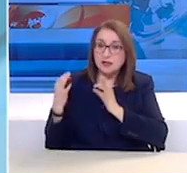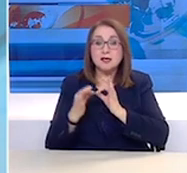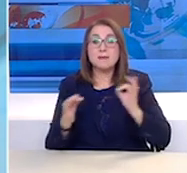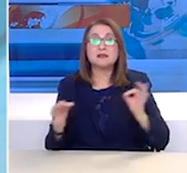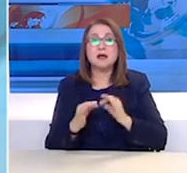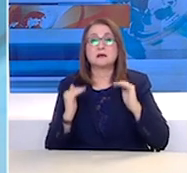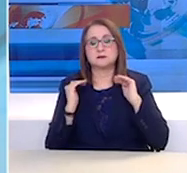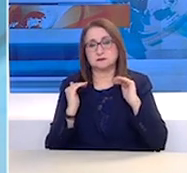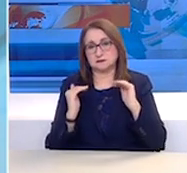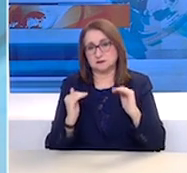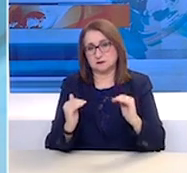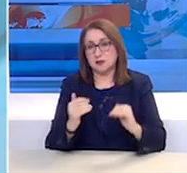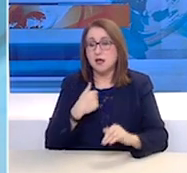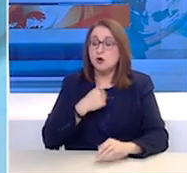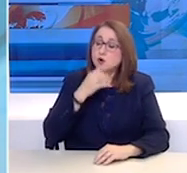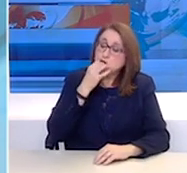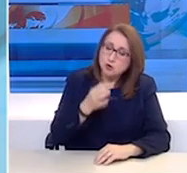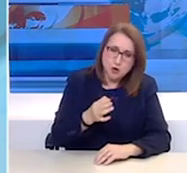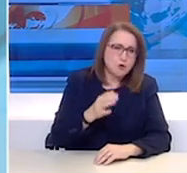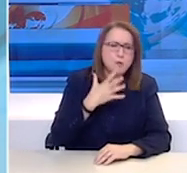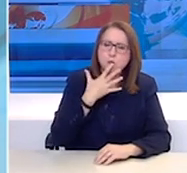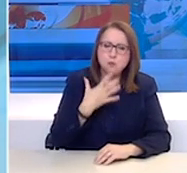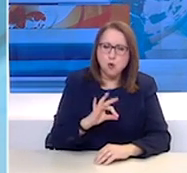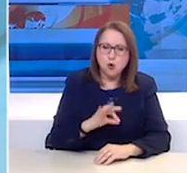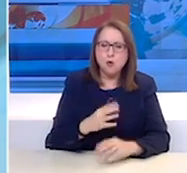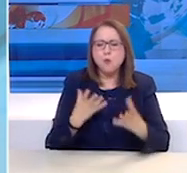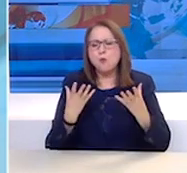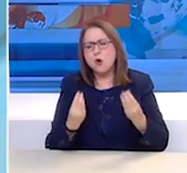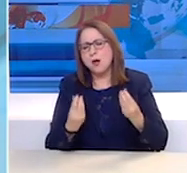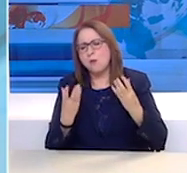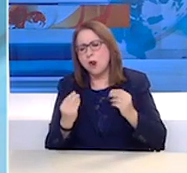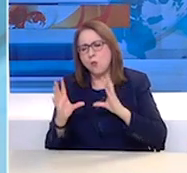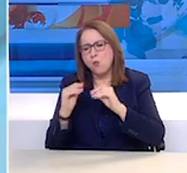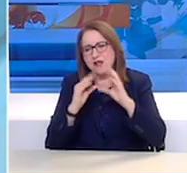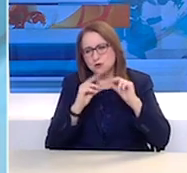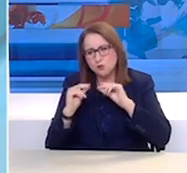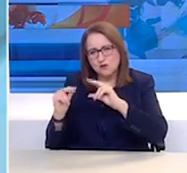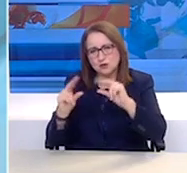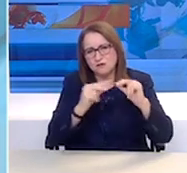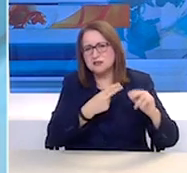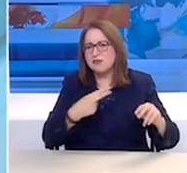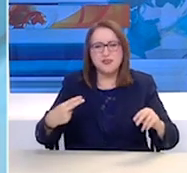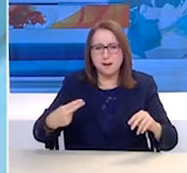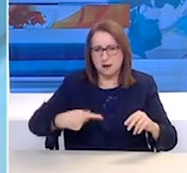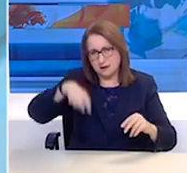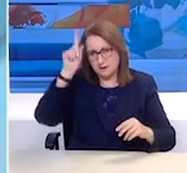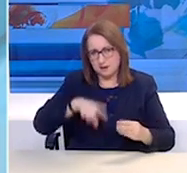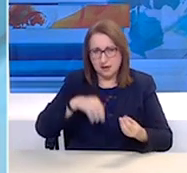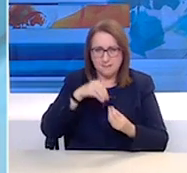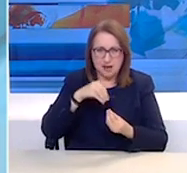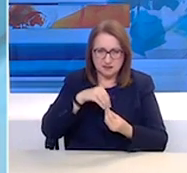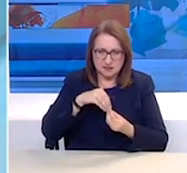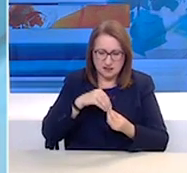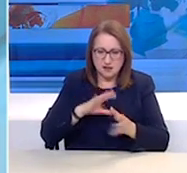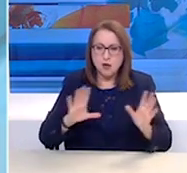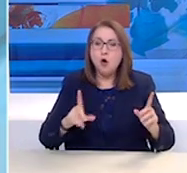μέτρα. Και το λέω αυτό γιατί γίνεται πολλή συζήτηση και φτάνουν πολλά ερωτήματα για το τι ισχύει την ημέρα του Πάσχα. Ισχύει ό,τι και τις